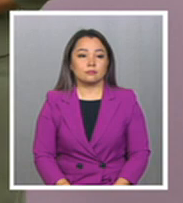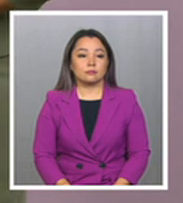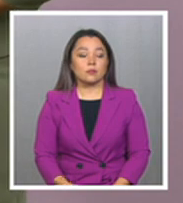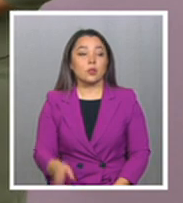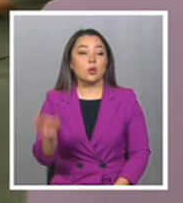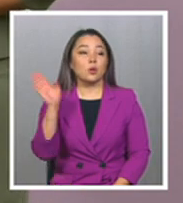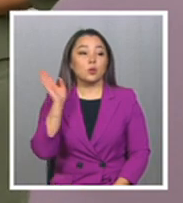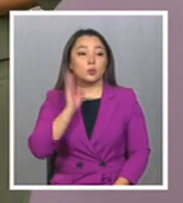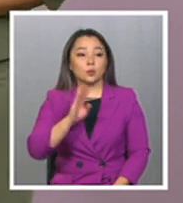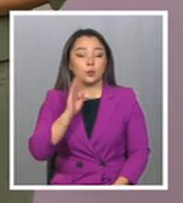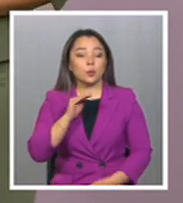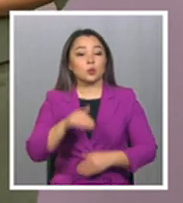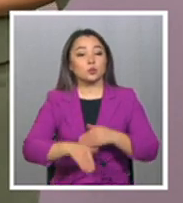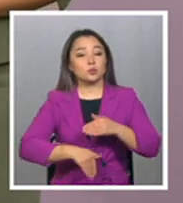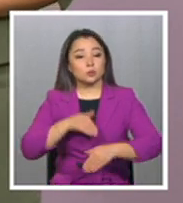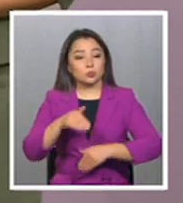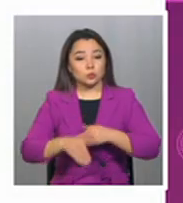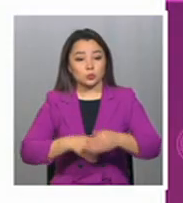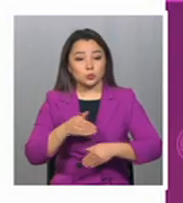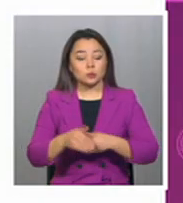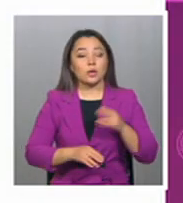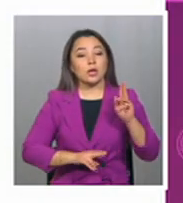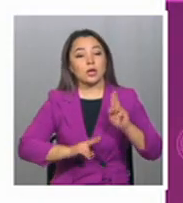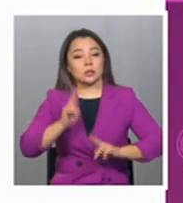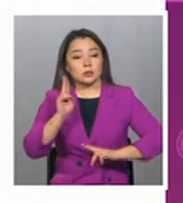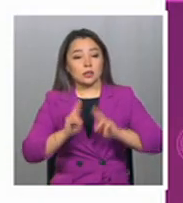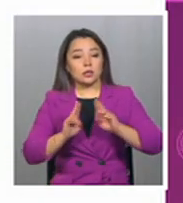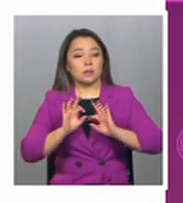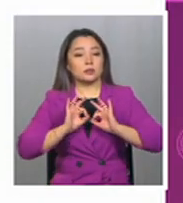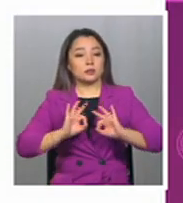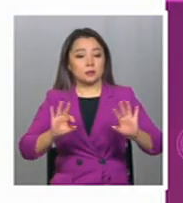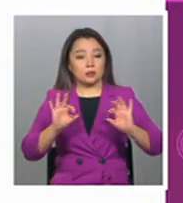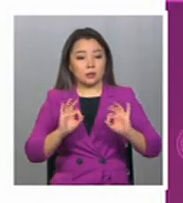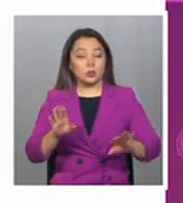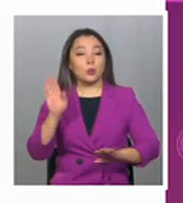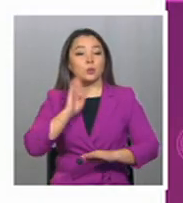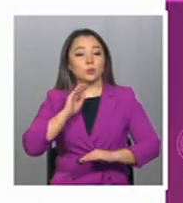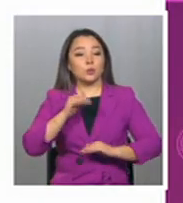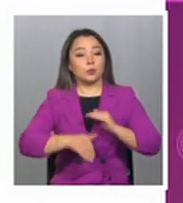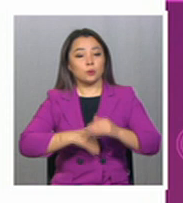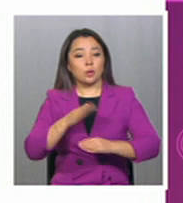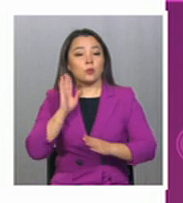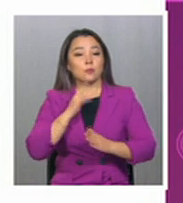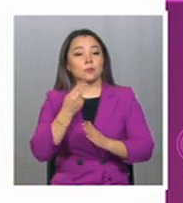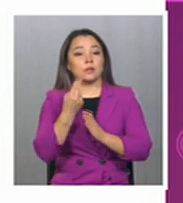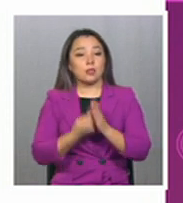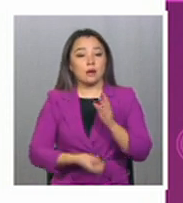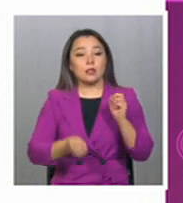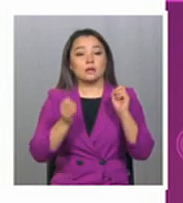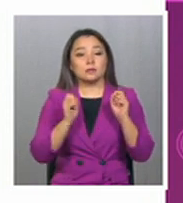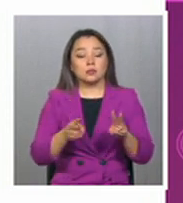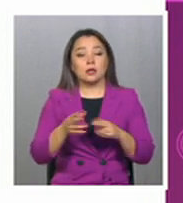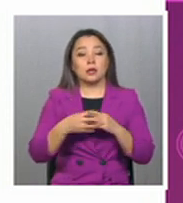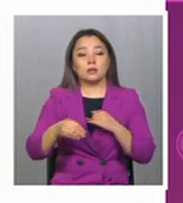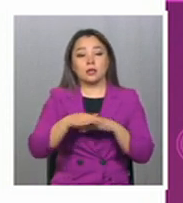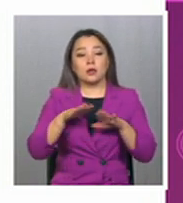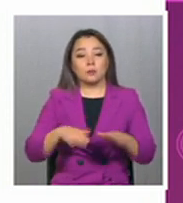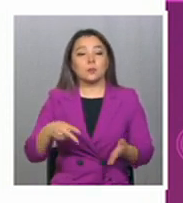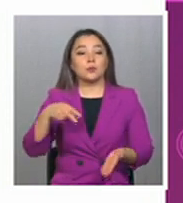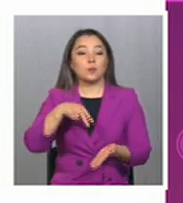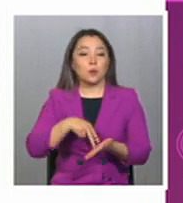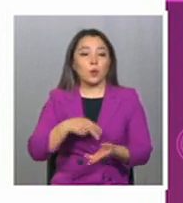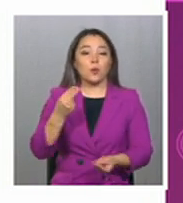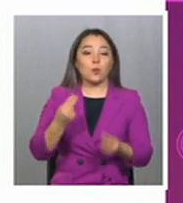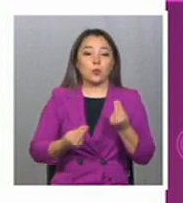Суға түсу кезіндегі сақтық ережелері. Суға құлап кету қаупі бар жерлерде тұруға,